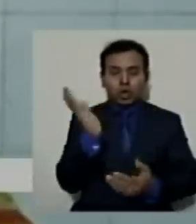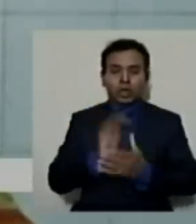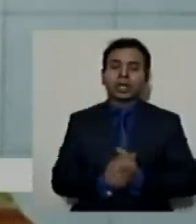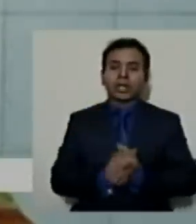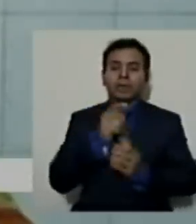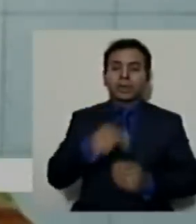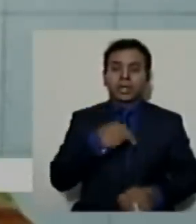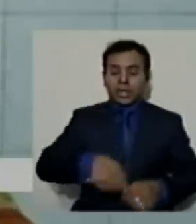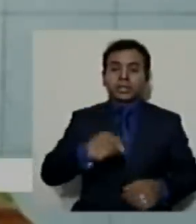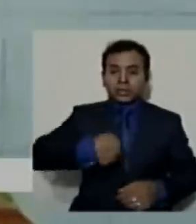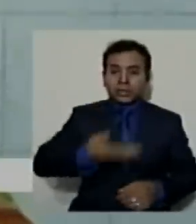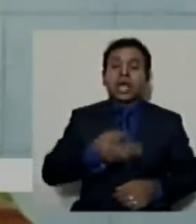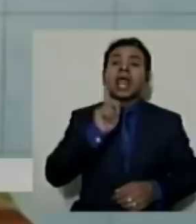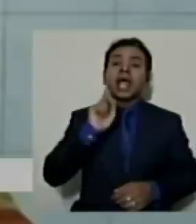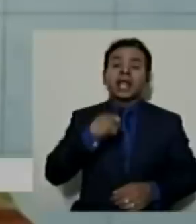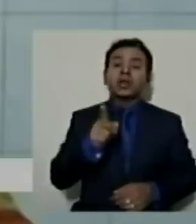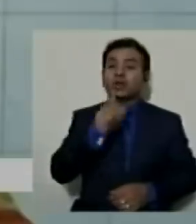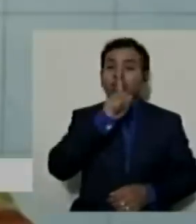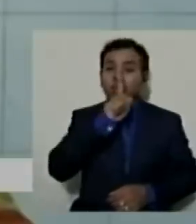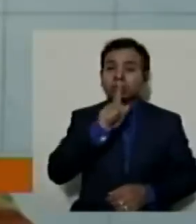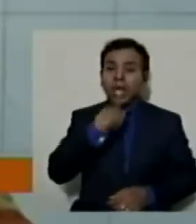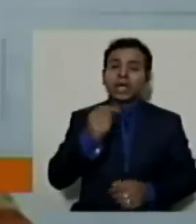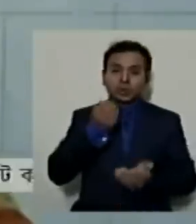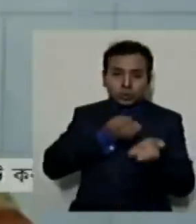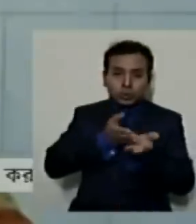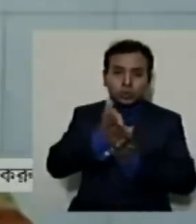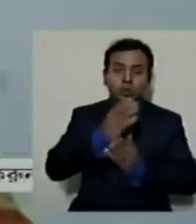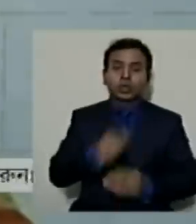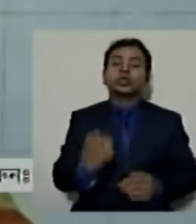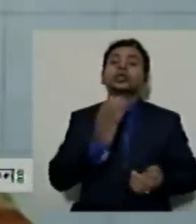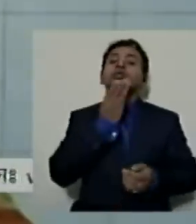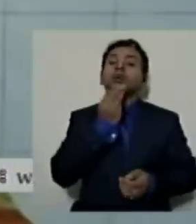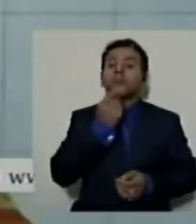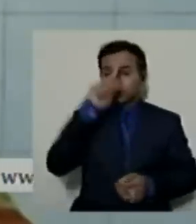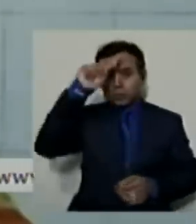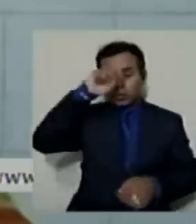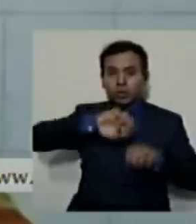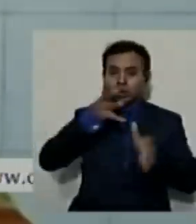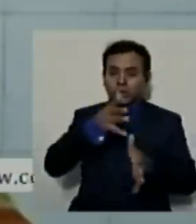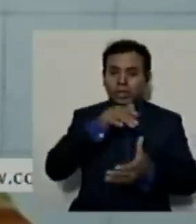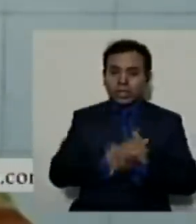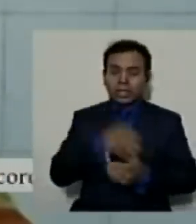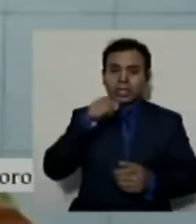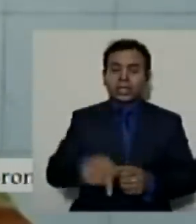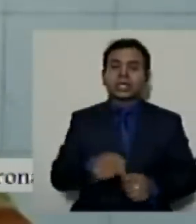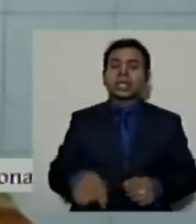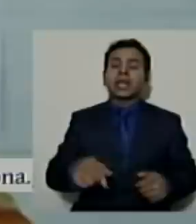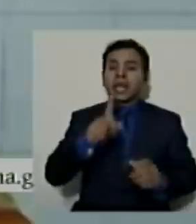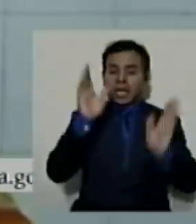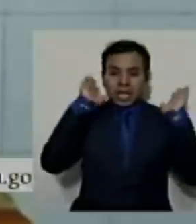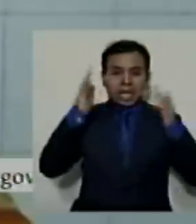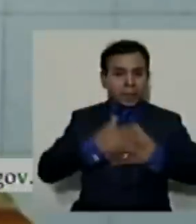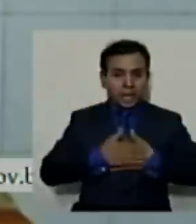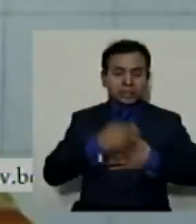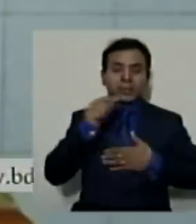মন্ত্রণালয় পবিত্র মাহে রমজানে এশার নামাজ এবং তালাবিন নামাজ কতজন কিভাবে আদায় করবেন তার